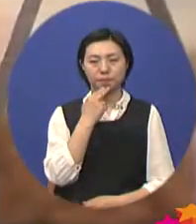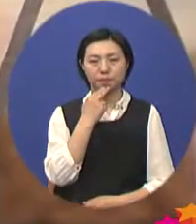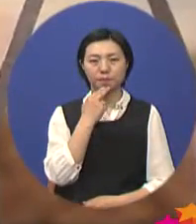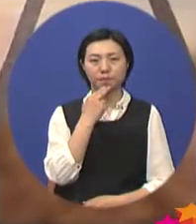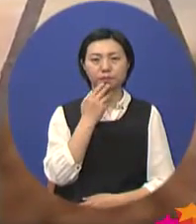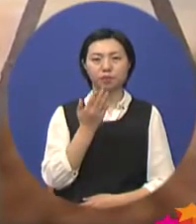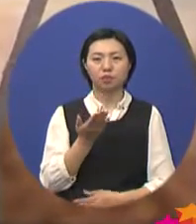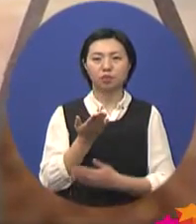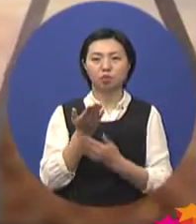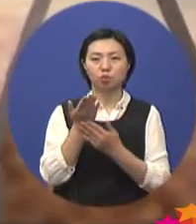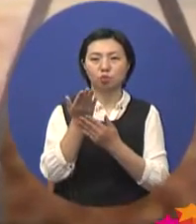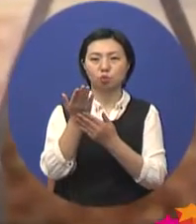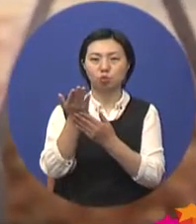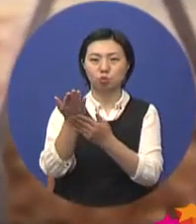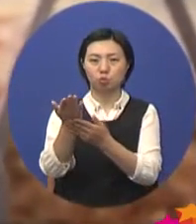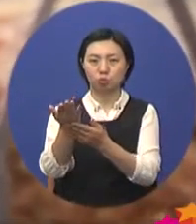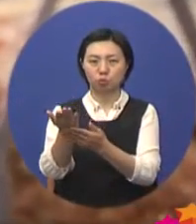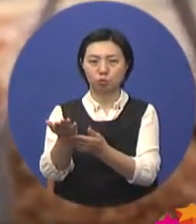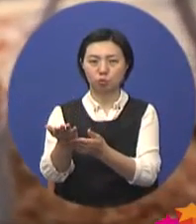내주고